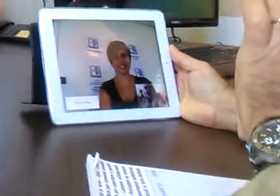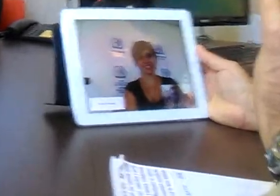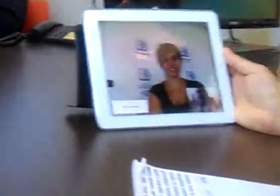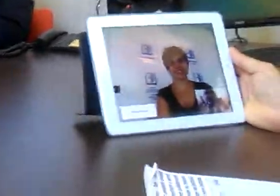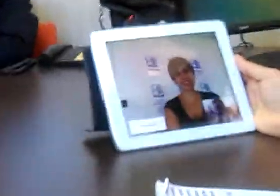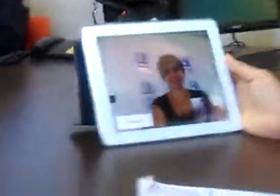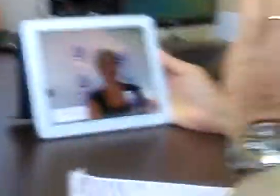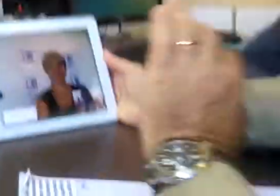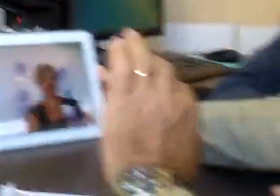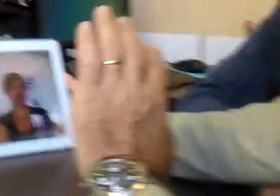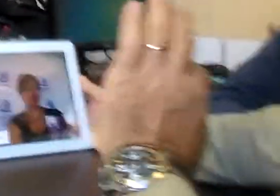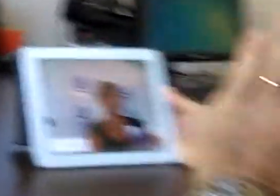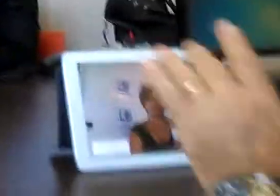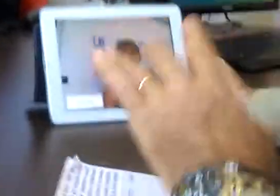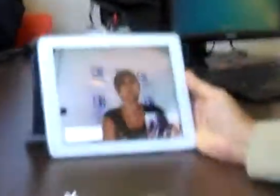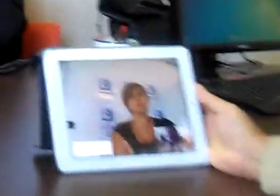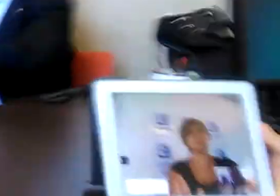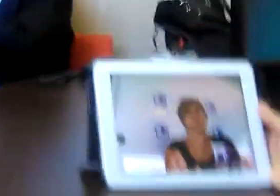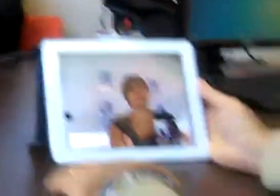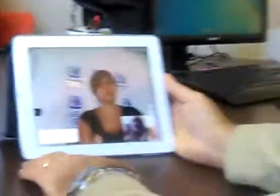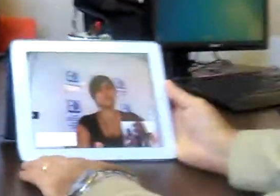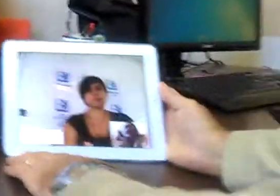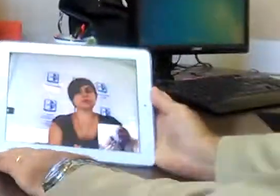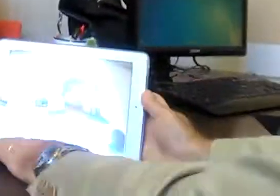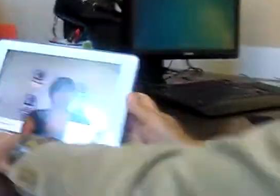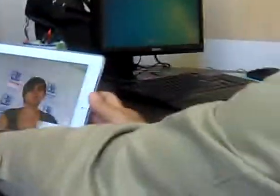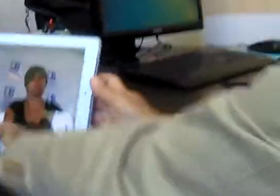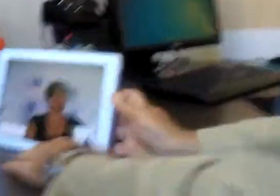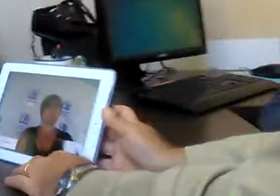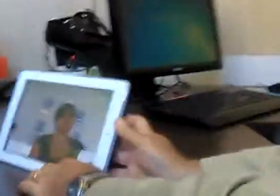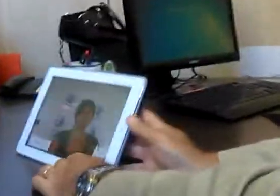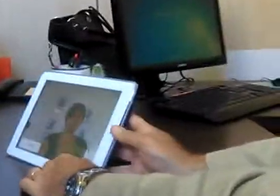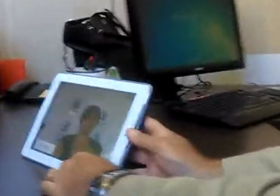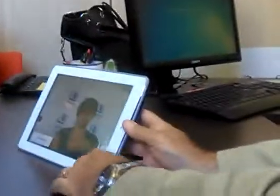Un certificato elettorale, una tessera elettorale.